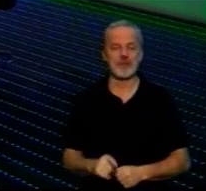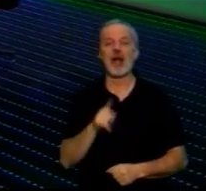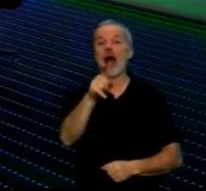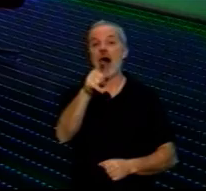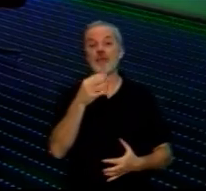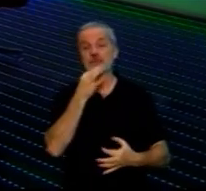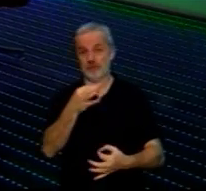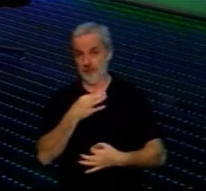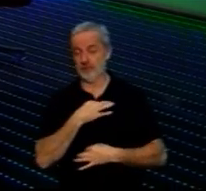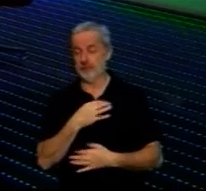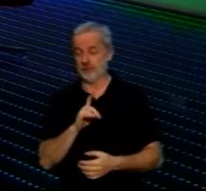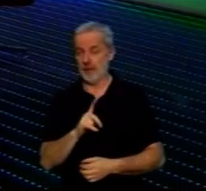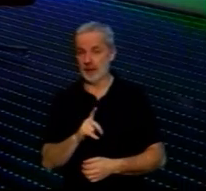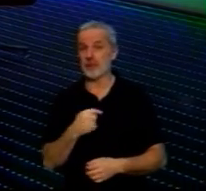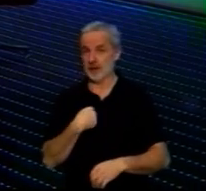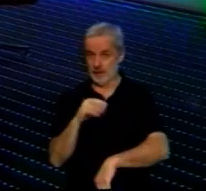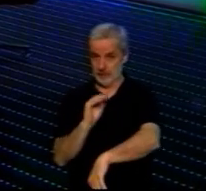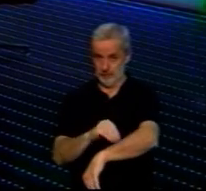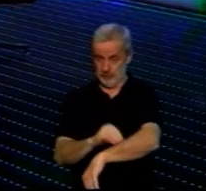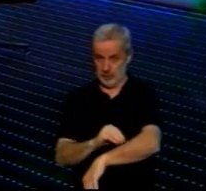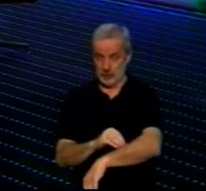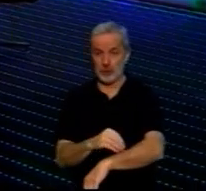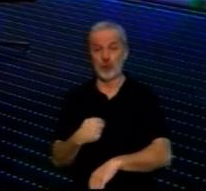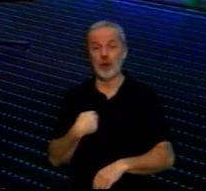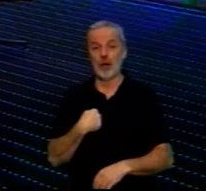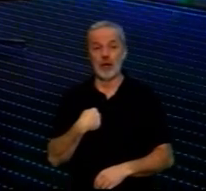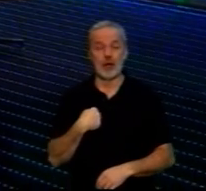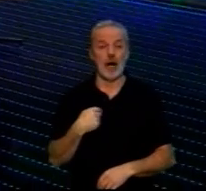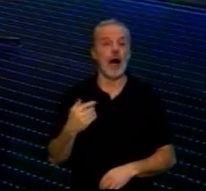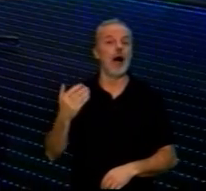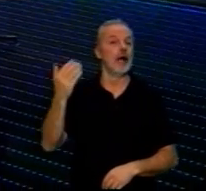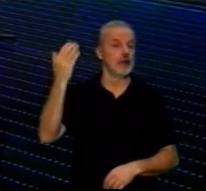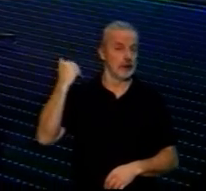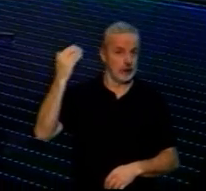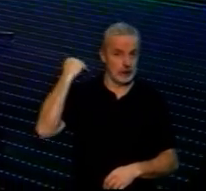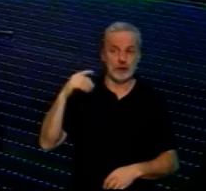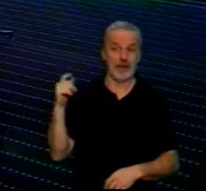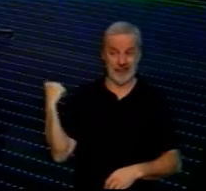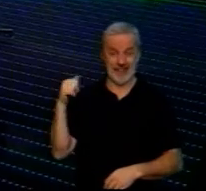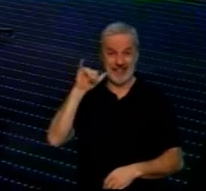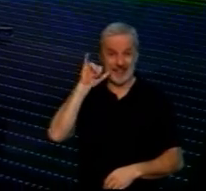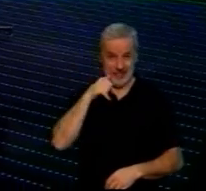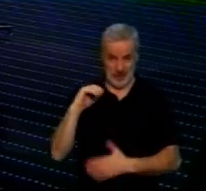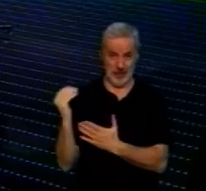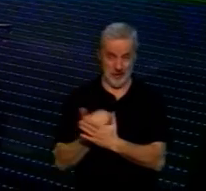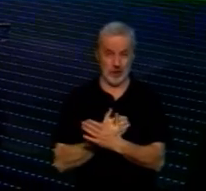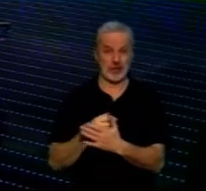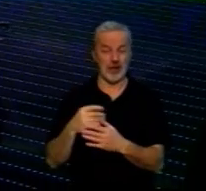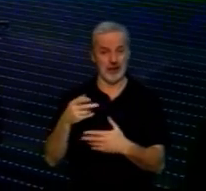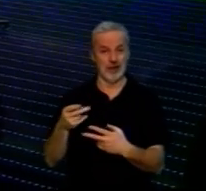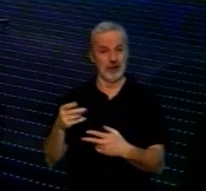dotazu dodám, já jsem byl v té době, kdy Jirka získal to ocenění nejlepšího